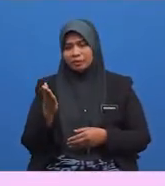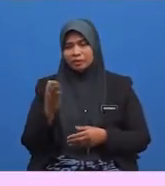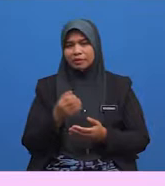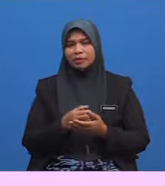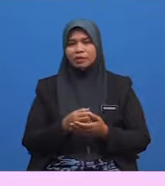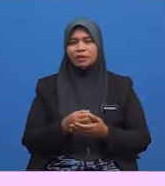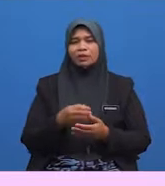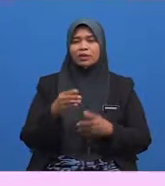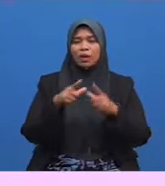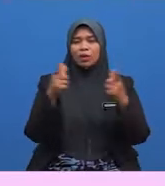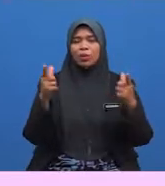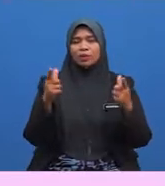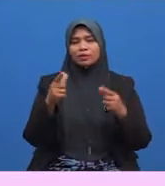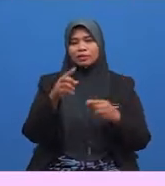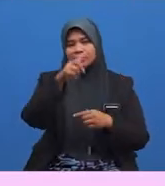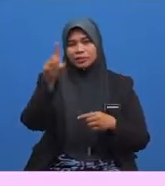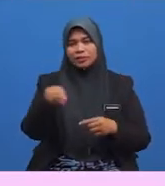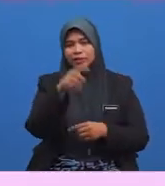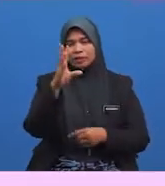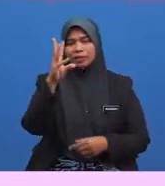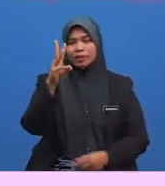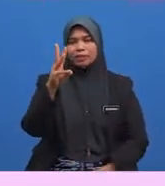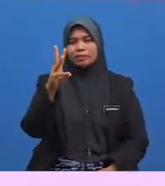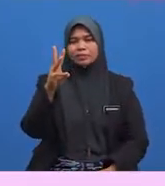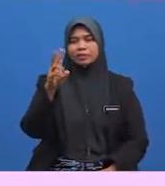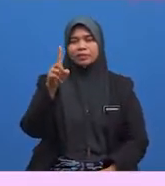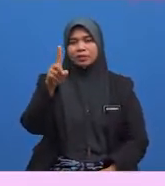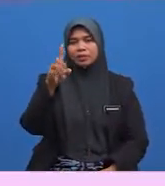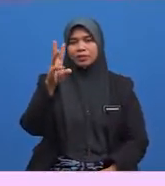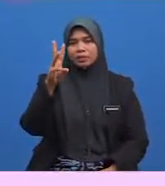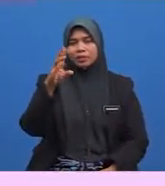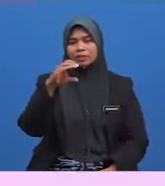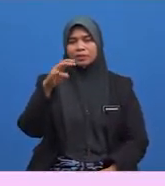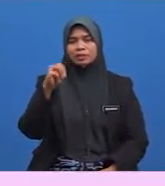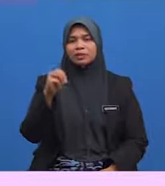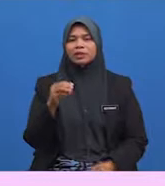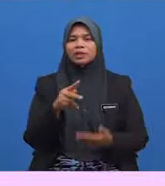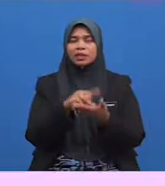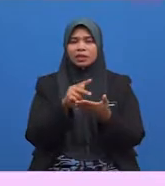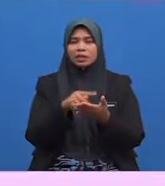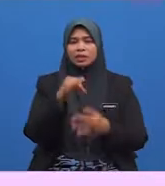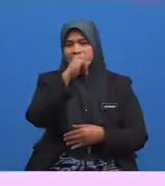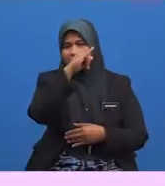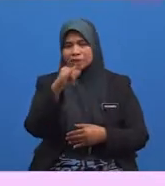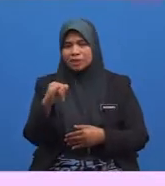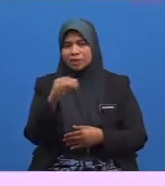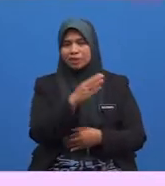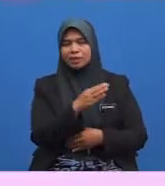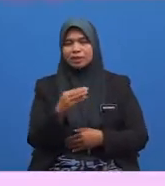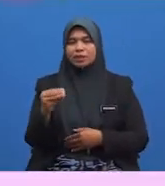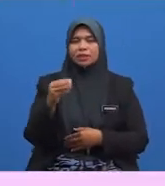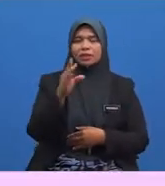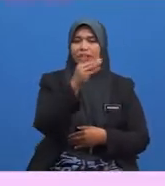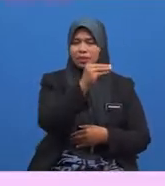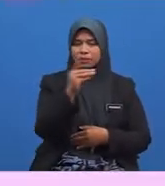ialah 616 cm persegi. Hitung jejari dan diameter.